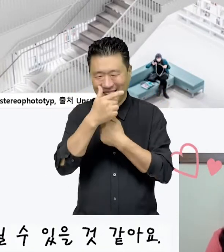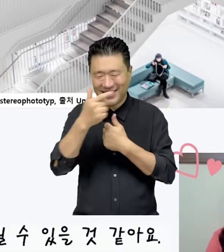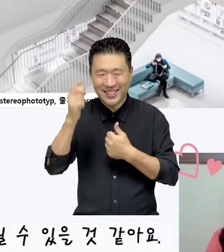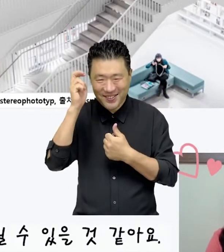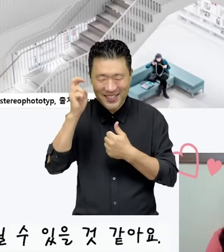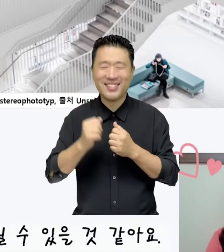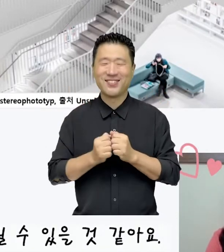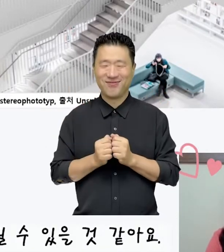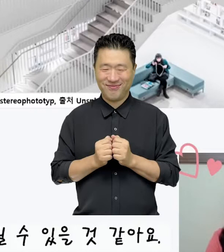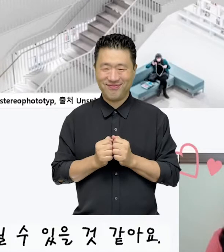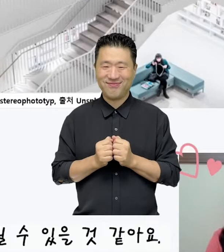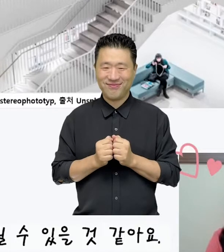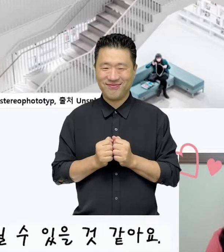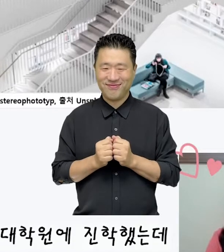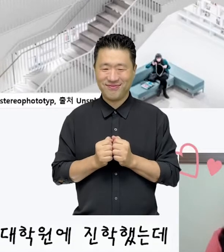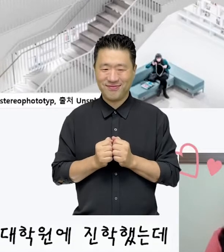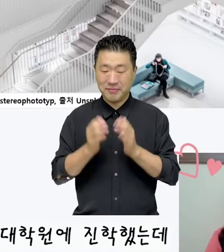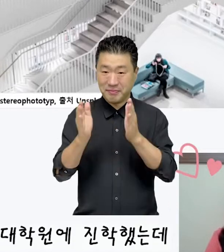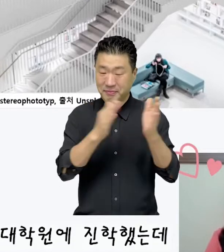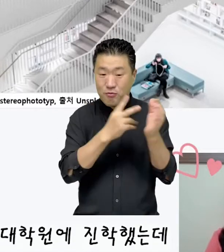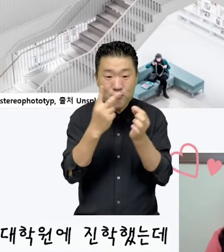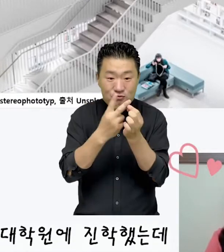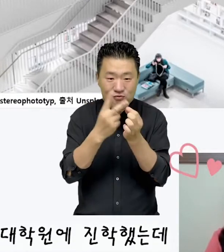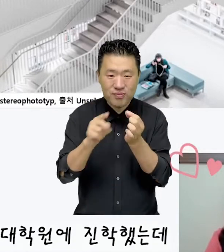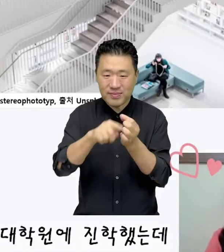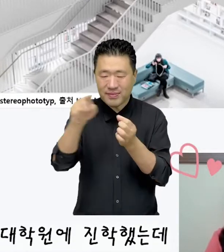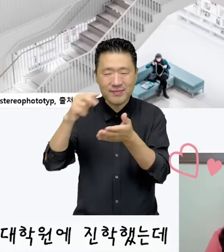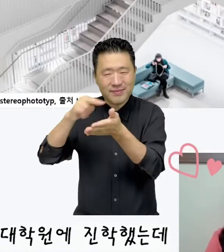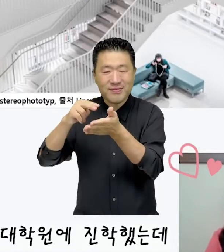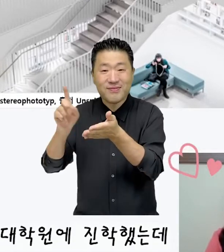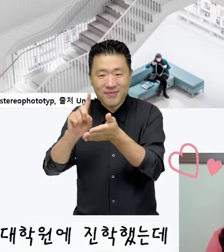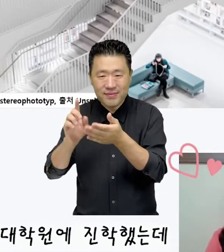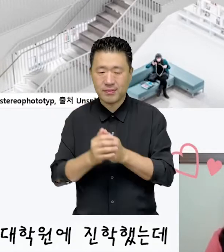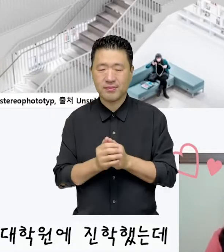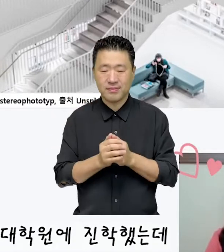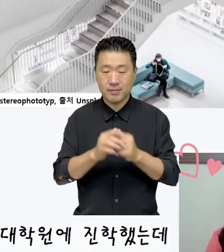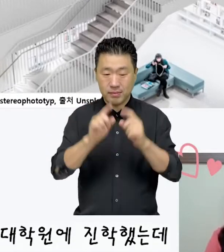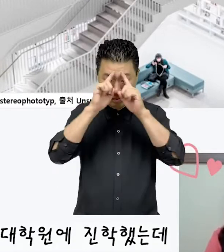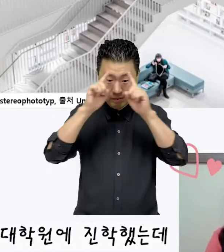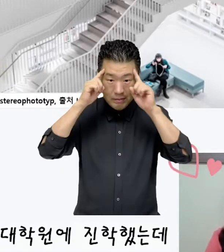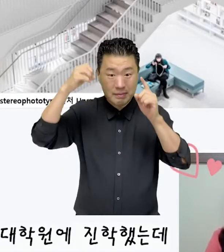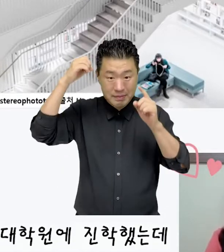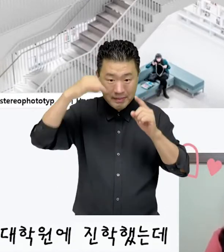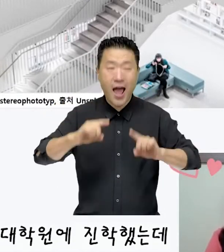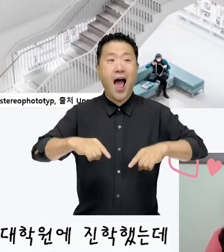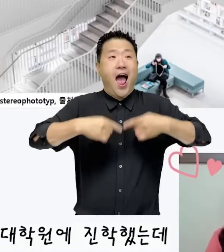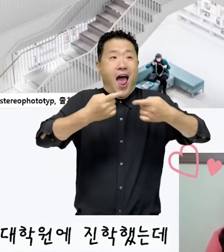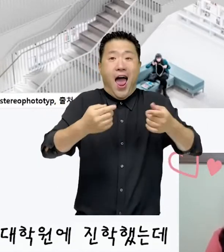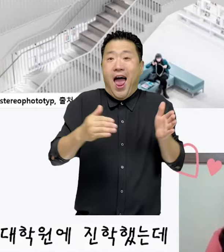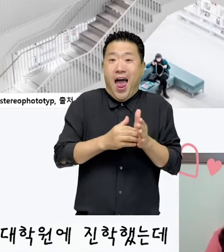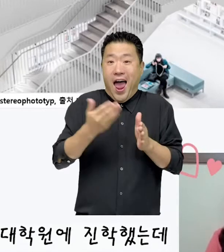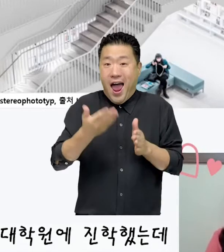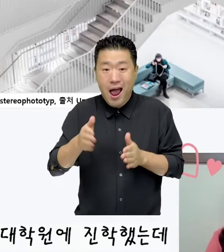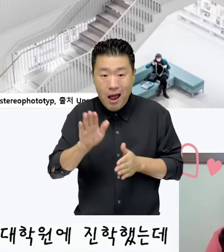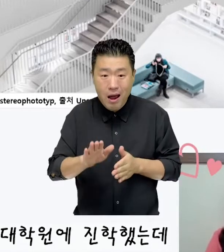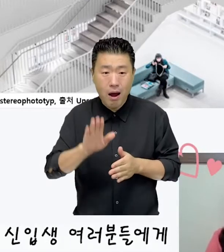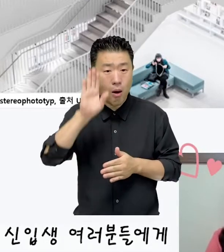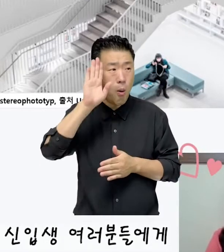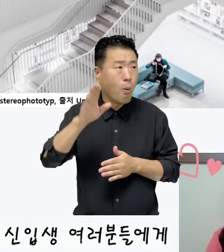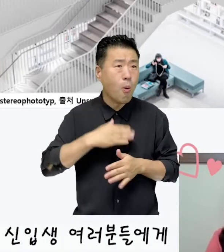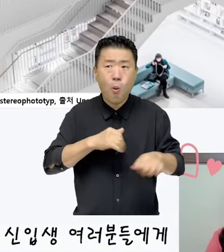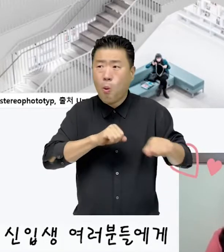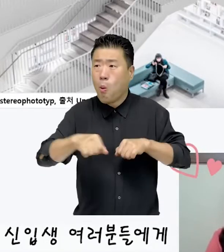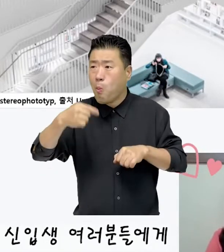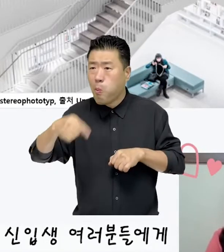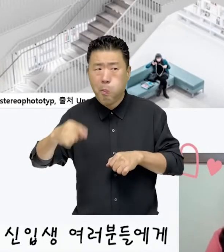많은 도움이 될 수 있을 것 같아요. 그리고 두 번째 대상 독자층은요. 이제 갓 대학원에 진학했는데